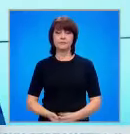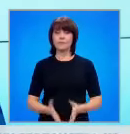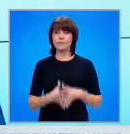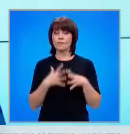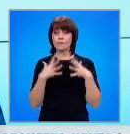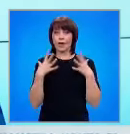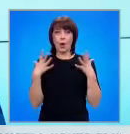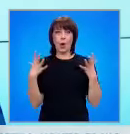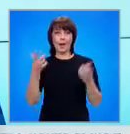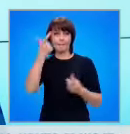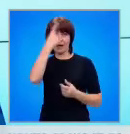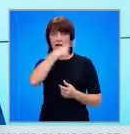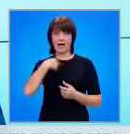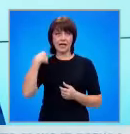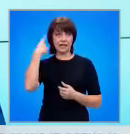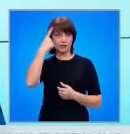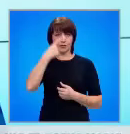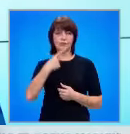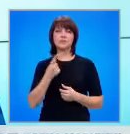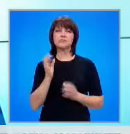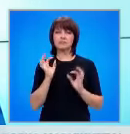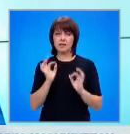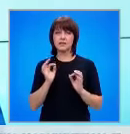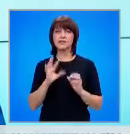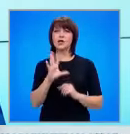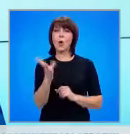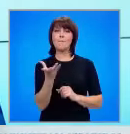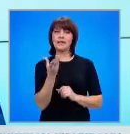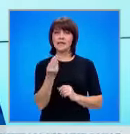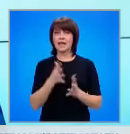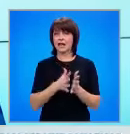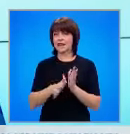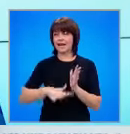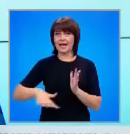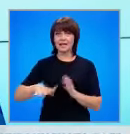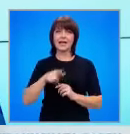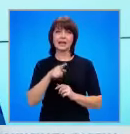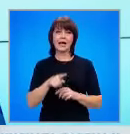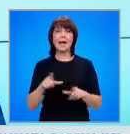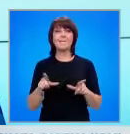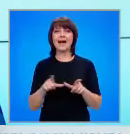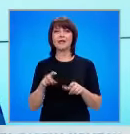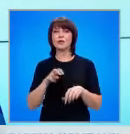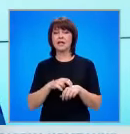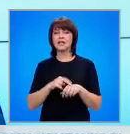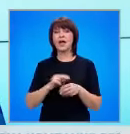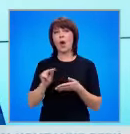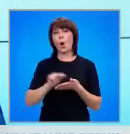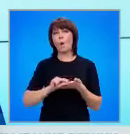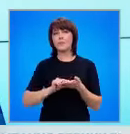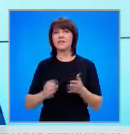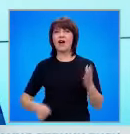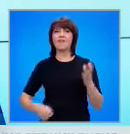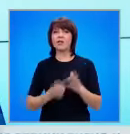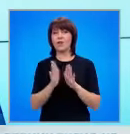Ярка личност, отдаден монарх и истински обединител на нацията, така Матио Денисън описва Елизабет II в най-новата